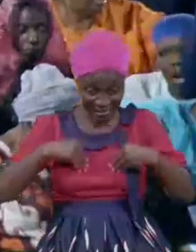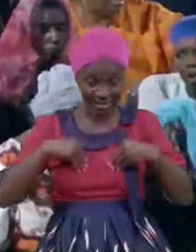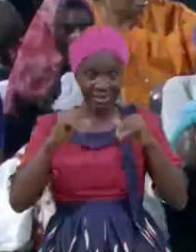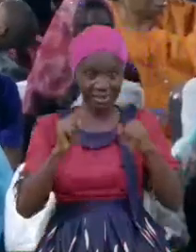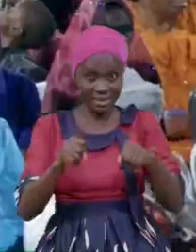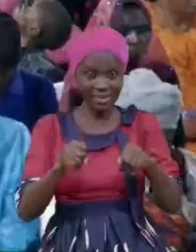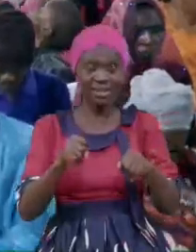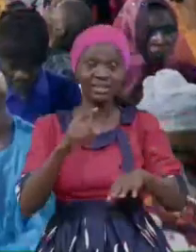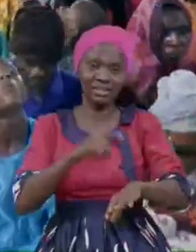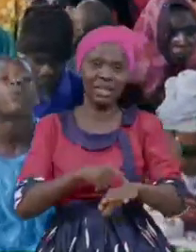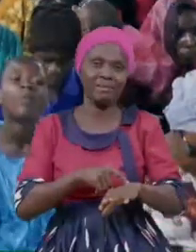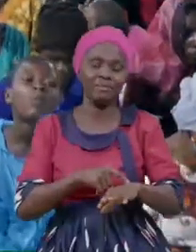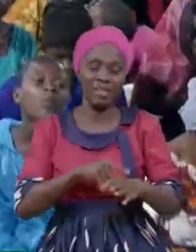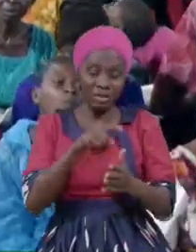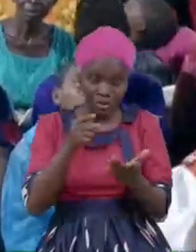quand